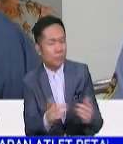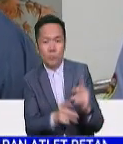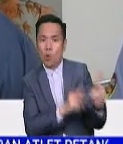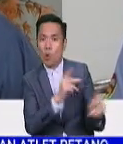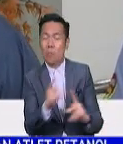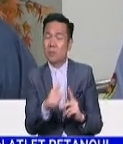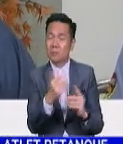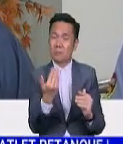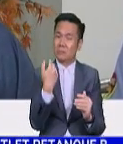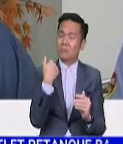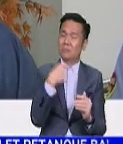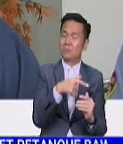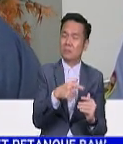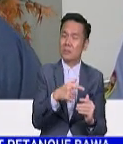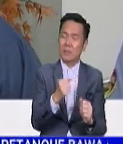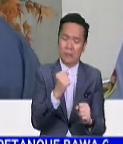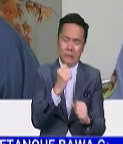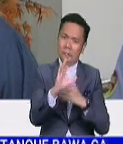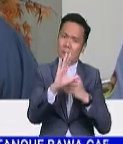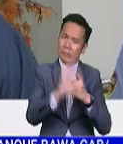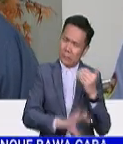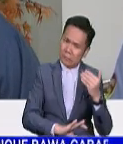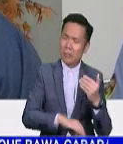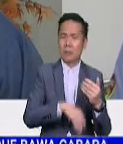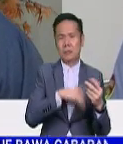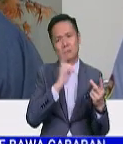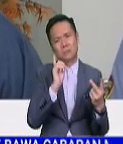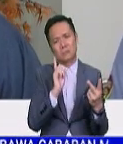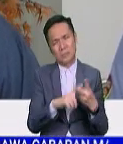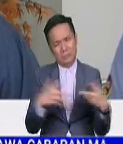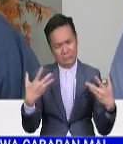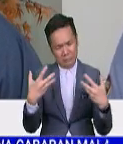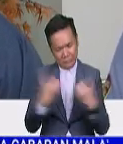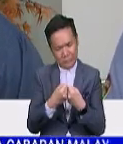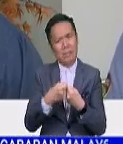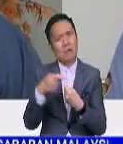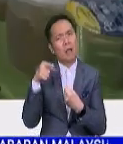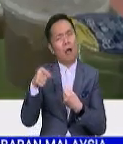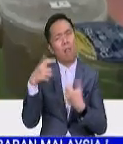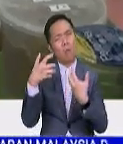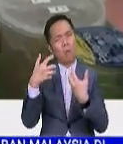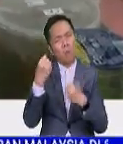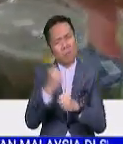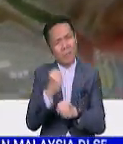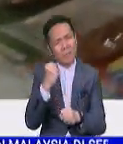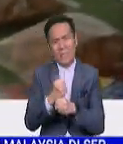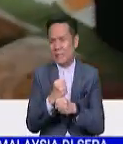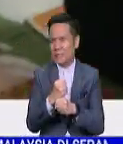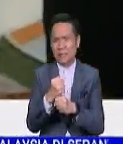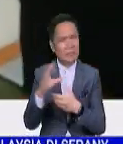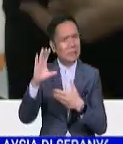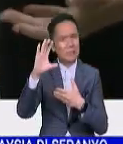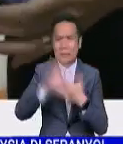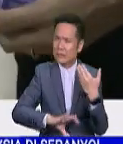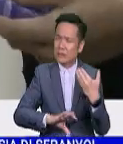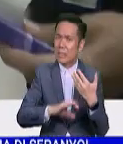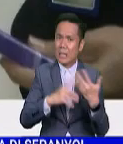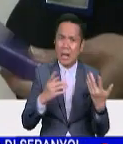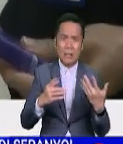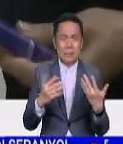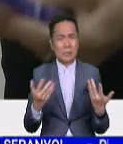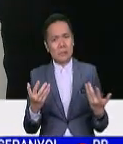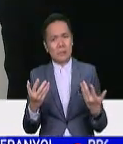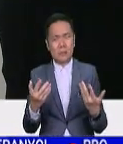telah mengalami kecederaan daripada kemenangan di tempat kerja jadi usaha yang murni ini